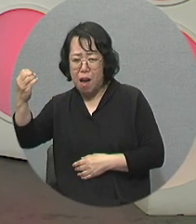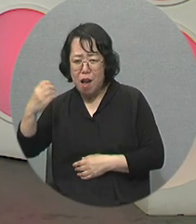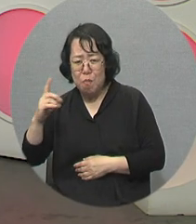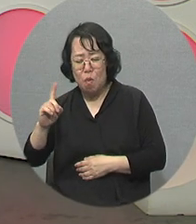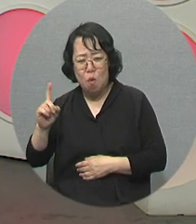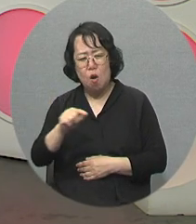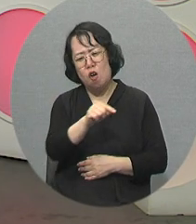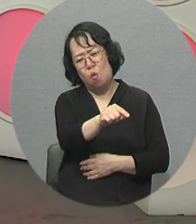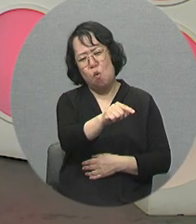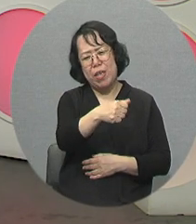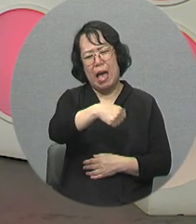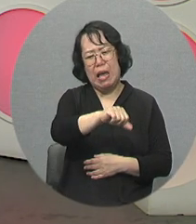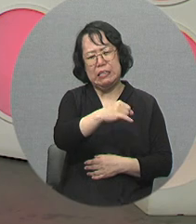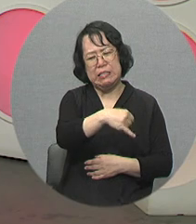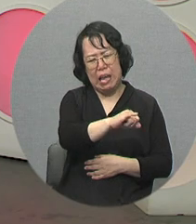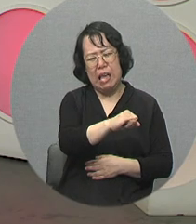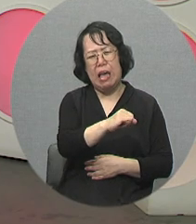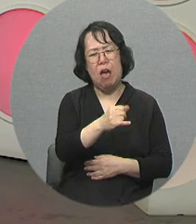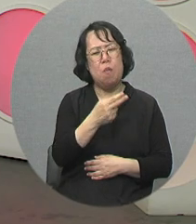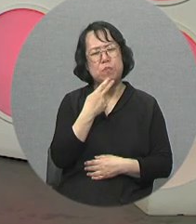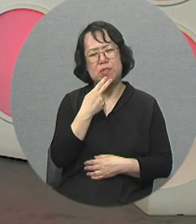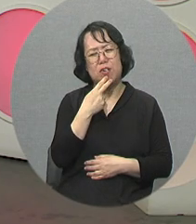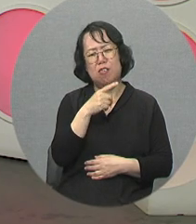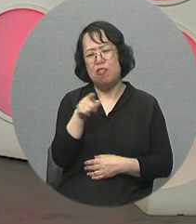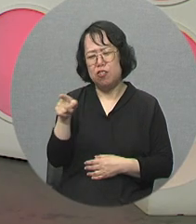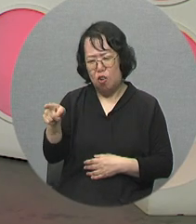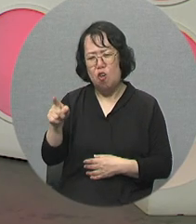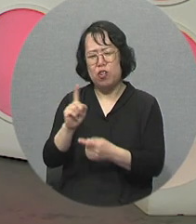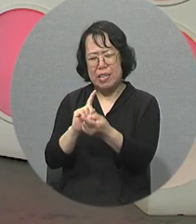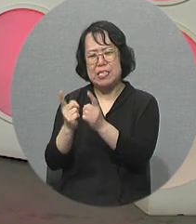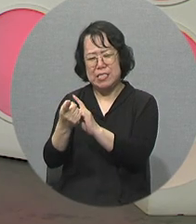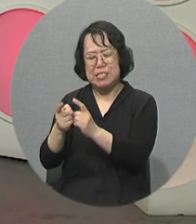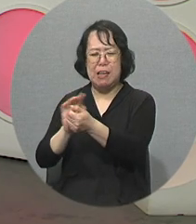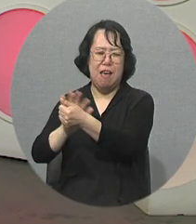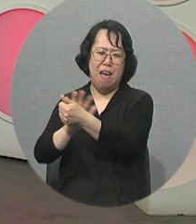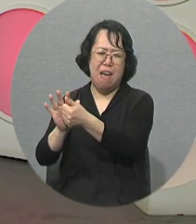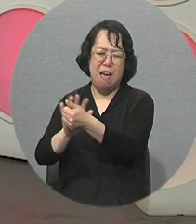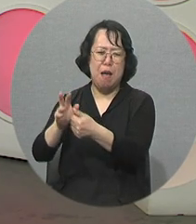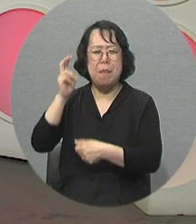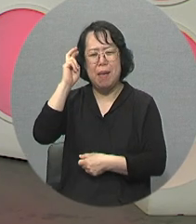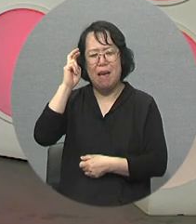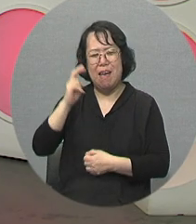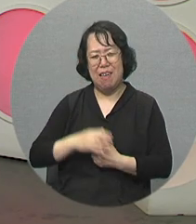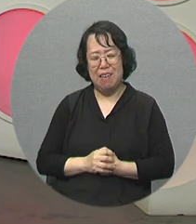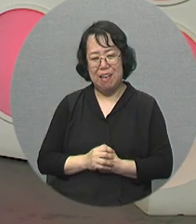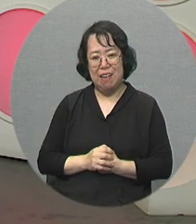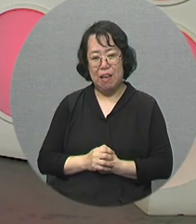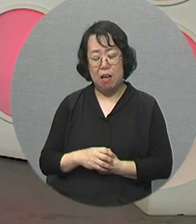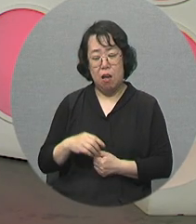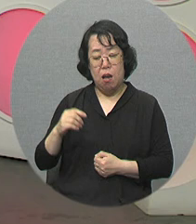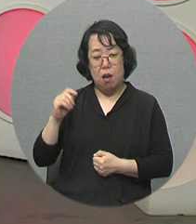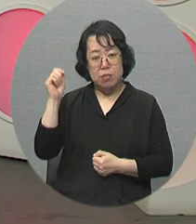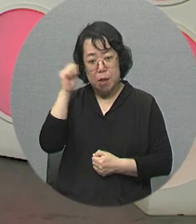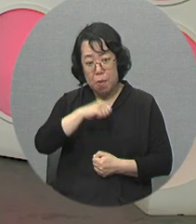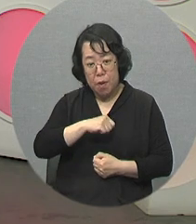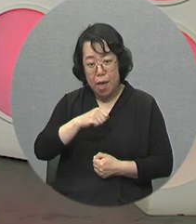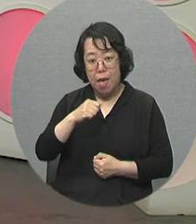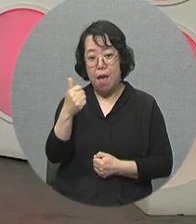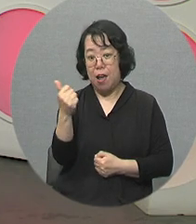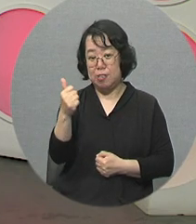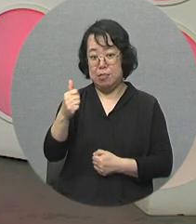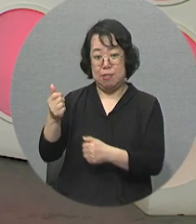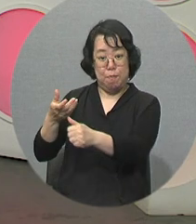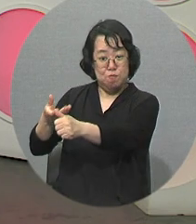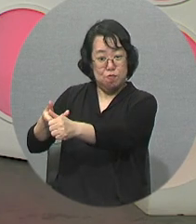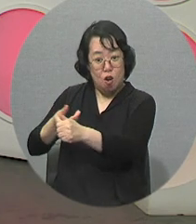거야 라고 말을 하셨습니다. 한 번 아저씨가 저를 새벽에 고깃배에 태우시곤